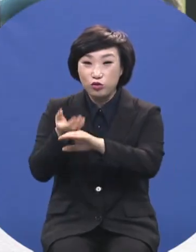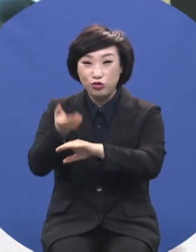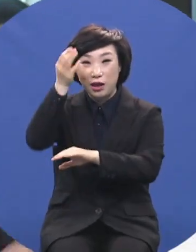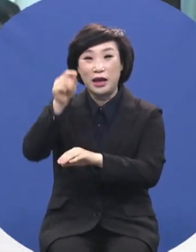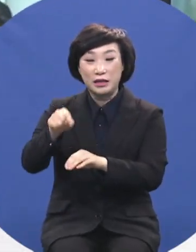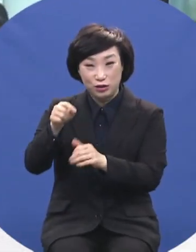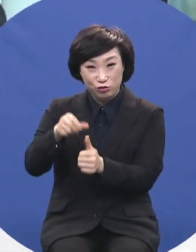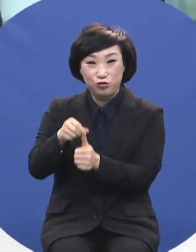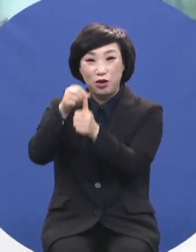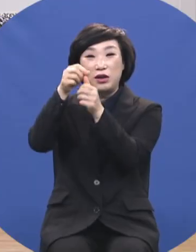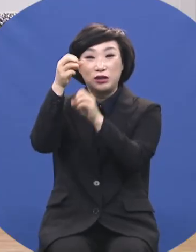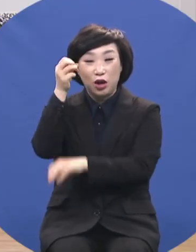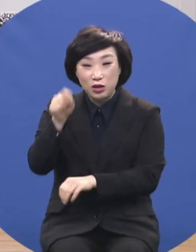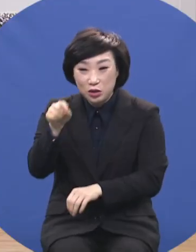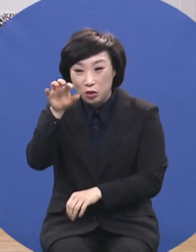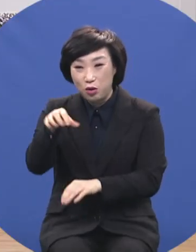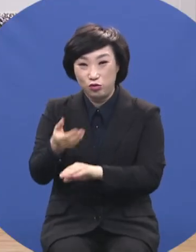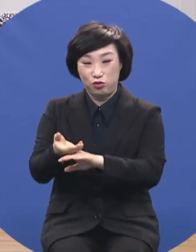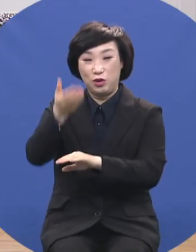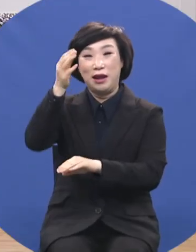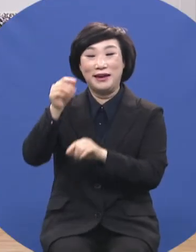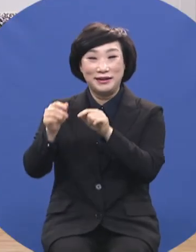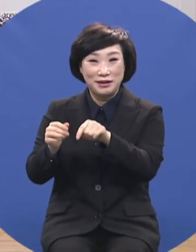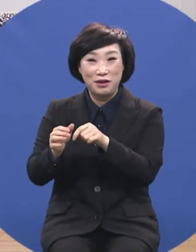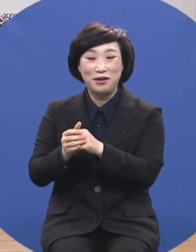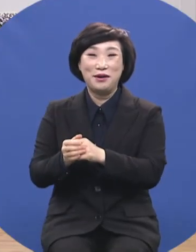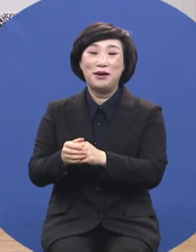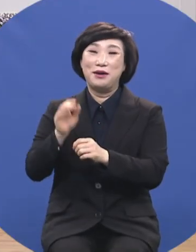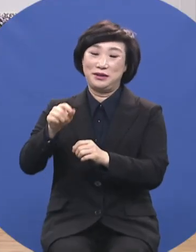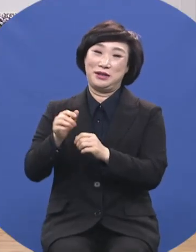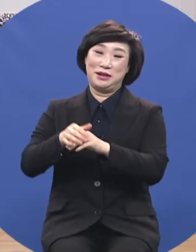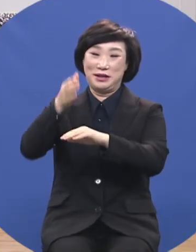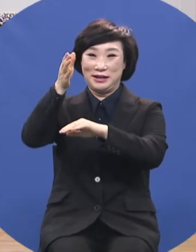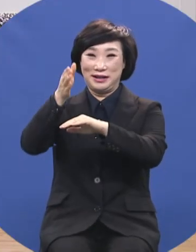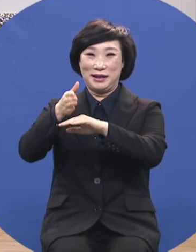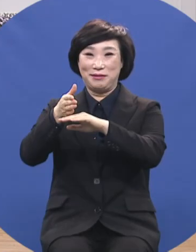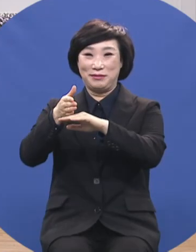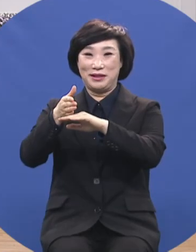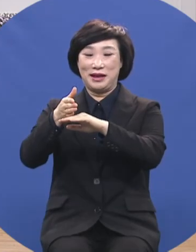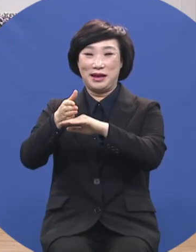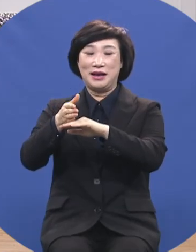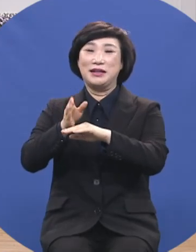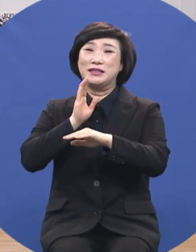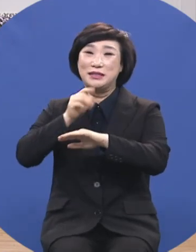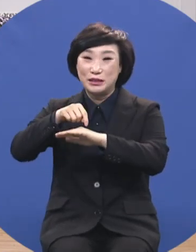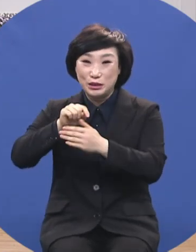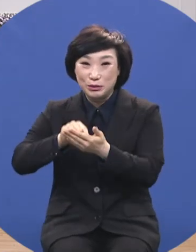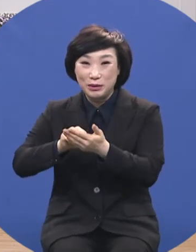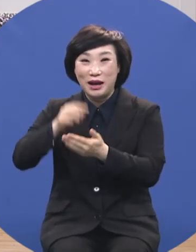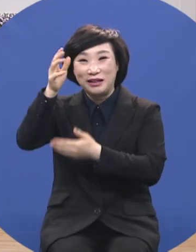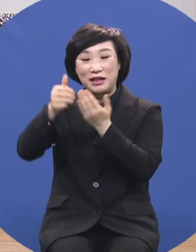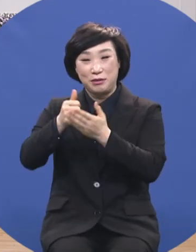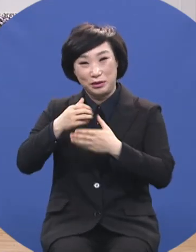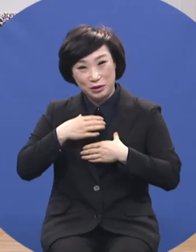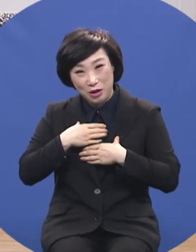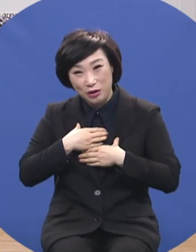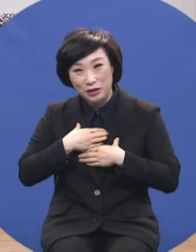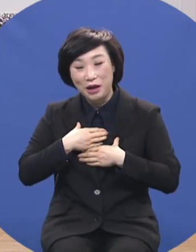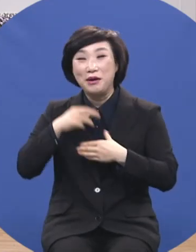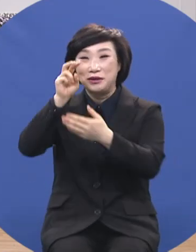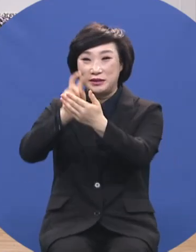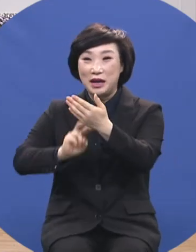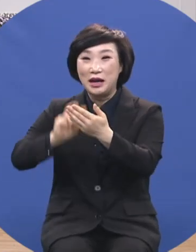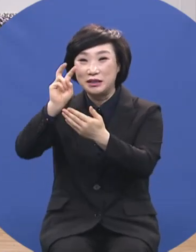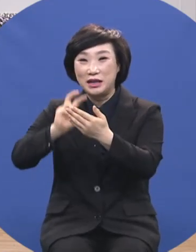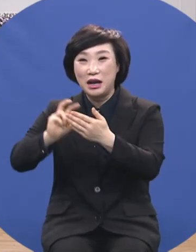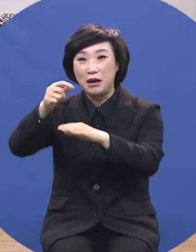터 위에 이 위에 고마움과 감사와 진실한 하나님을 경외하며